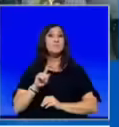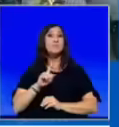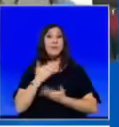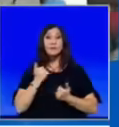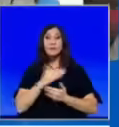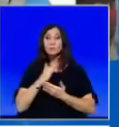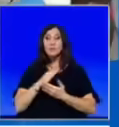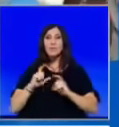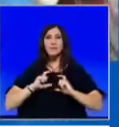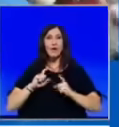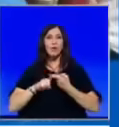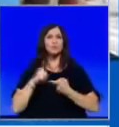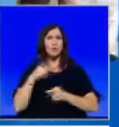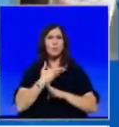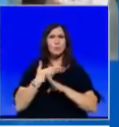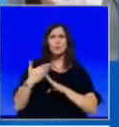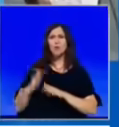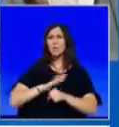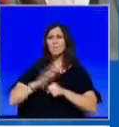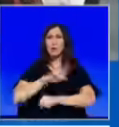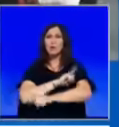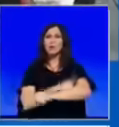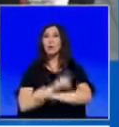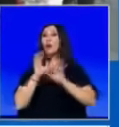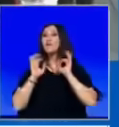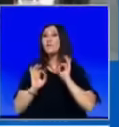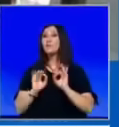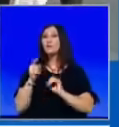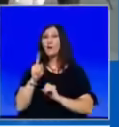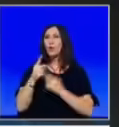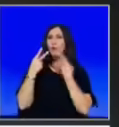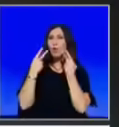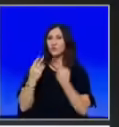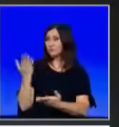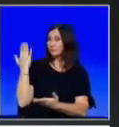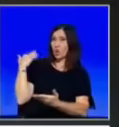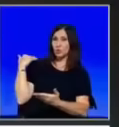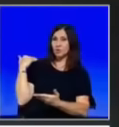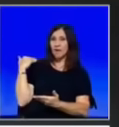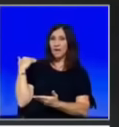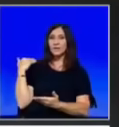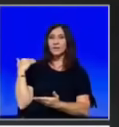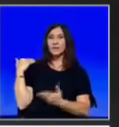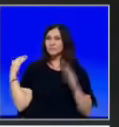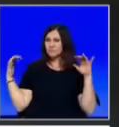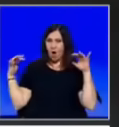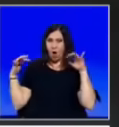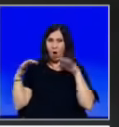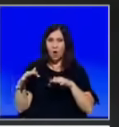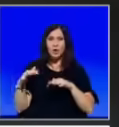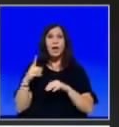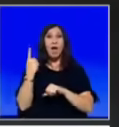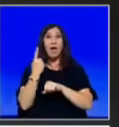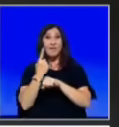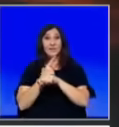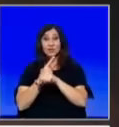на Карлос, че той продължава с пълна сила, а в момента това, което виждате зад мен, това стълпотворение, той вече час